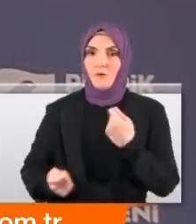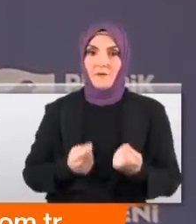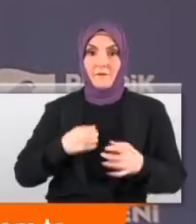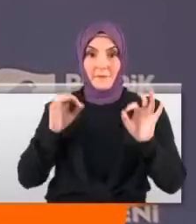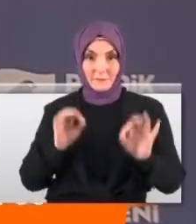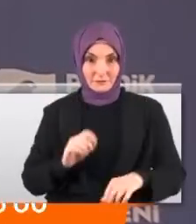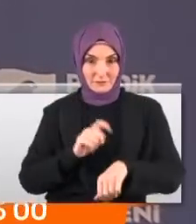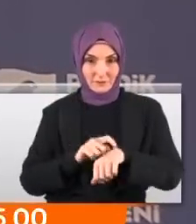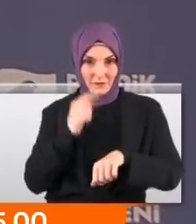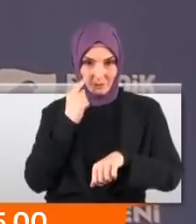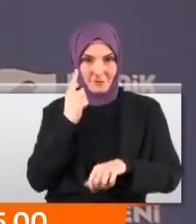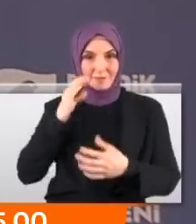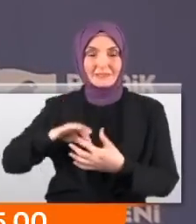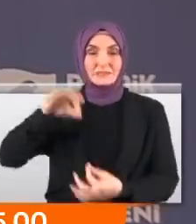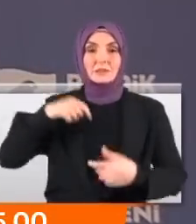başına milli gelir neydi?